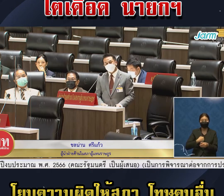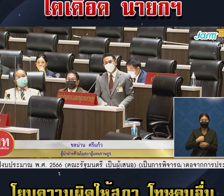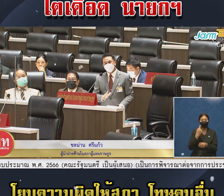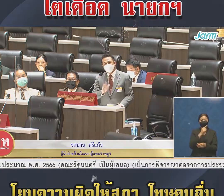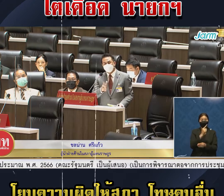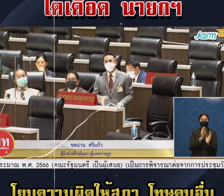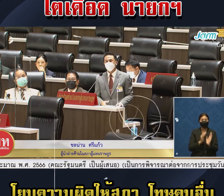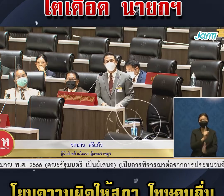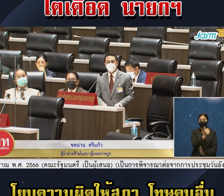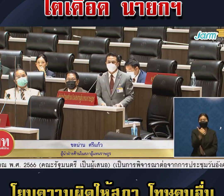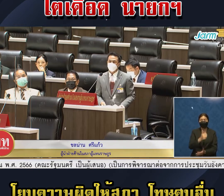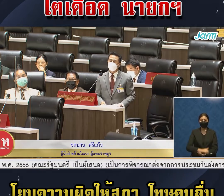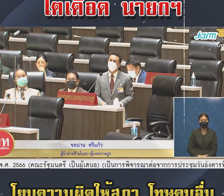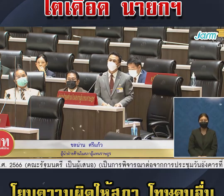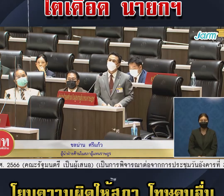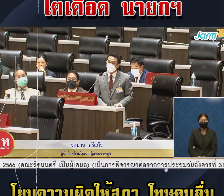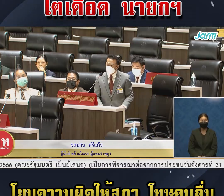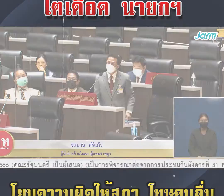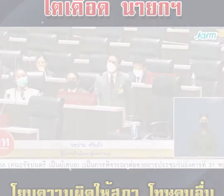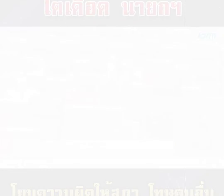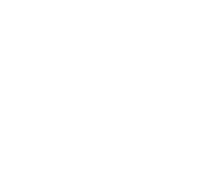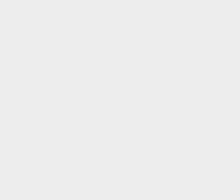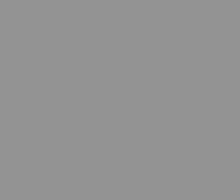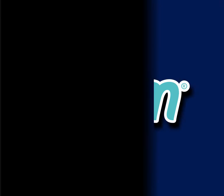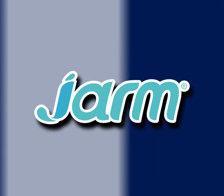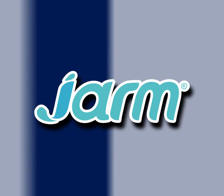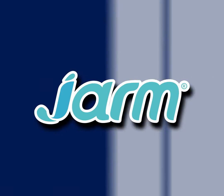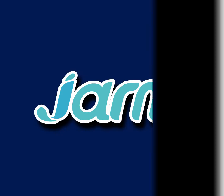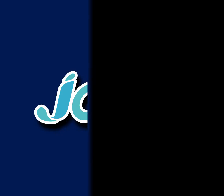ธานครับถ้าผมไม่ชี้แจงเนี่ยสภาเราเสียหายเลยทั้งกระบวนการนะ